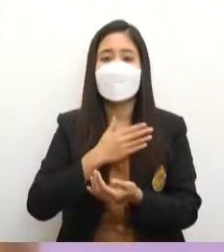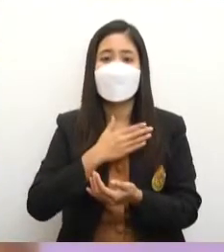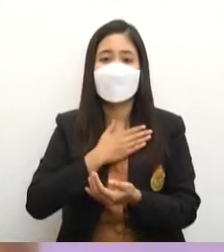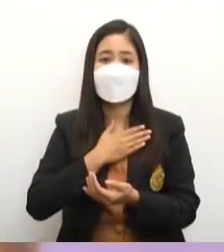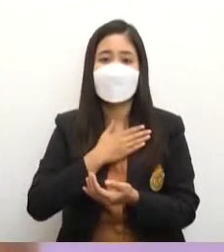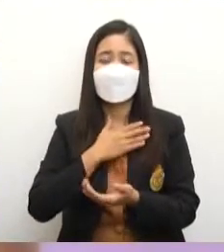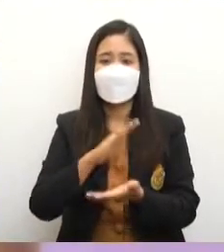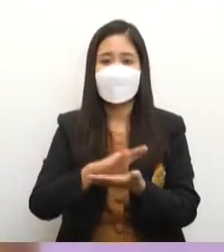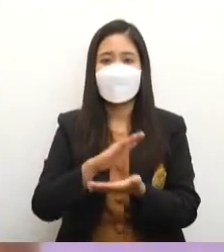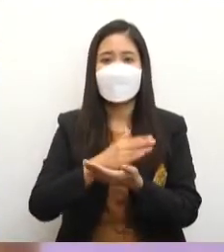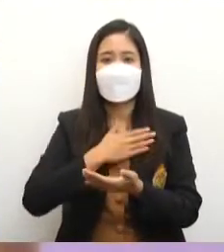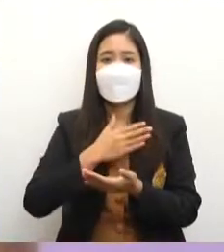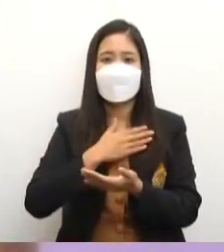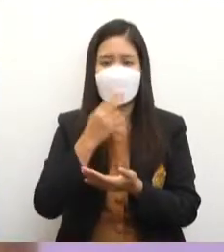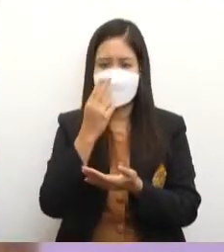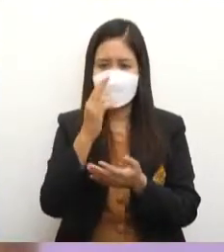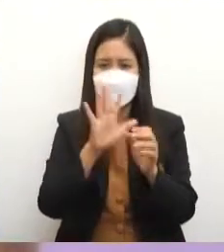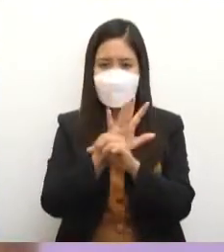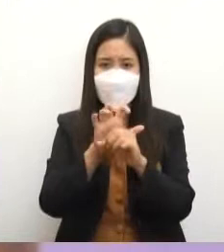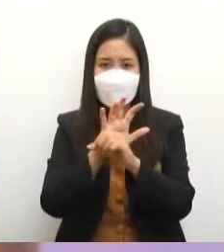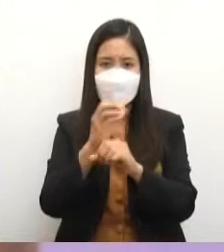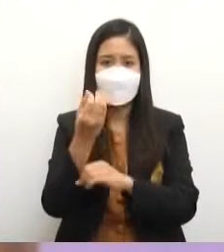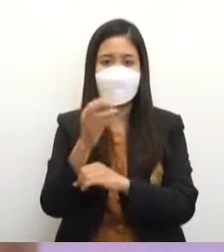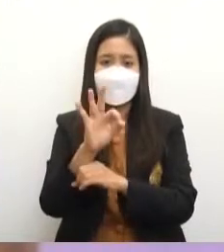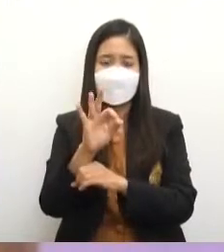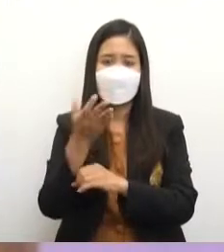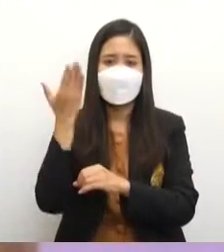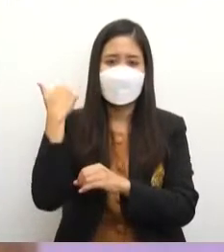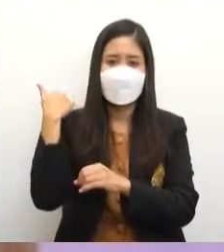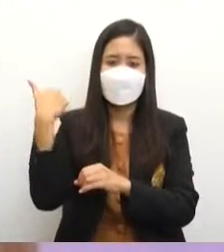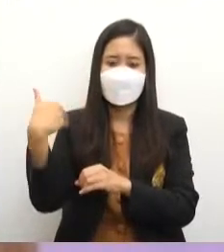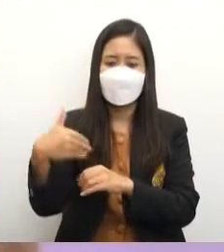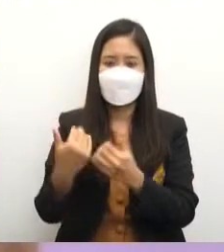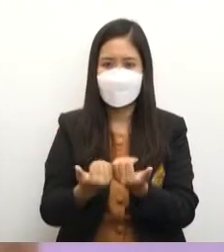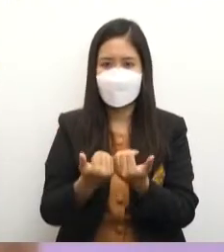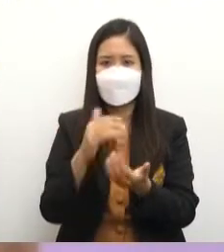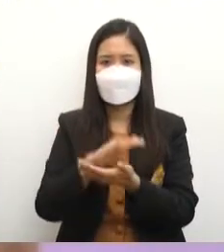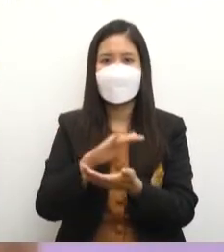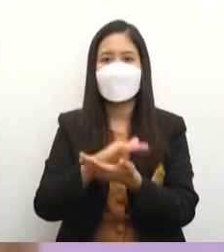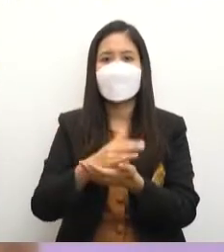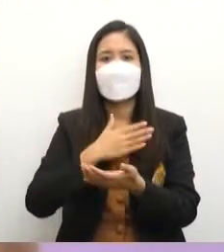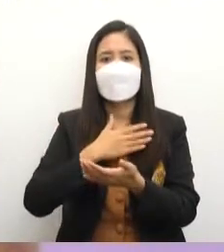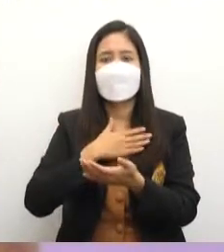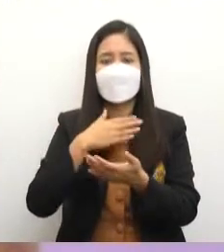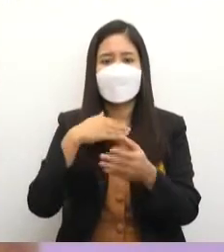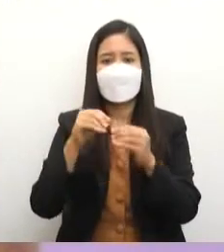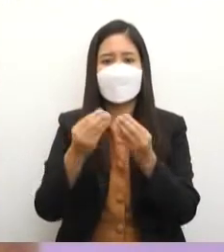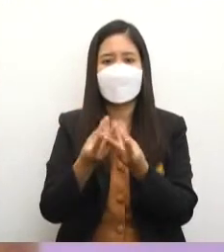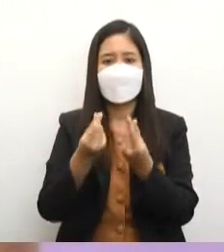าก่อนว่าในสถานการณ์โควิดที่ผ่านมานะคะโรงเรียนของเราเป็นโรงเรียนพื้นที่ห่างไกลท